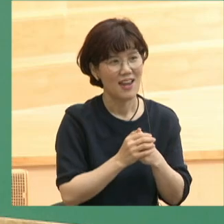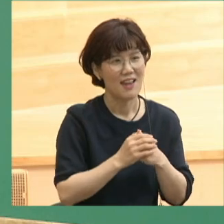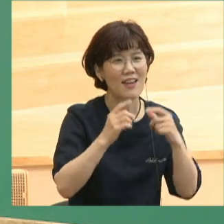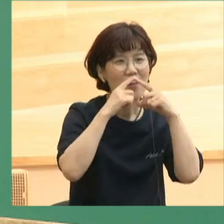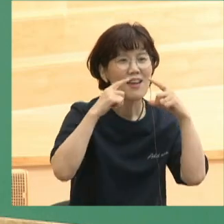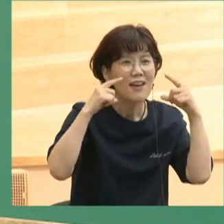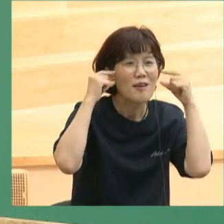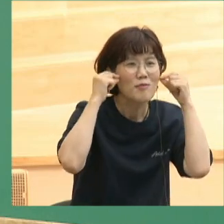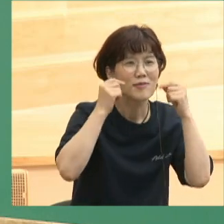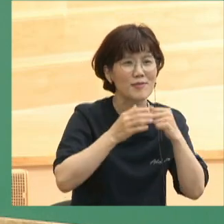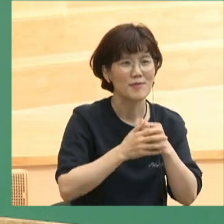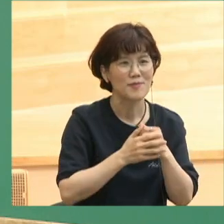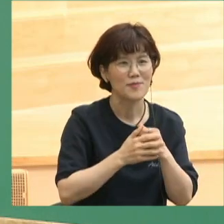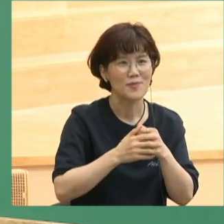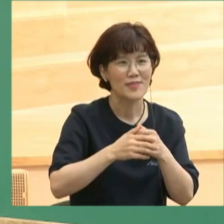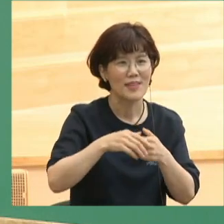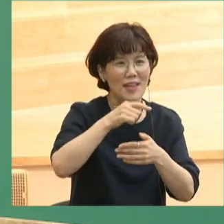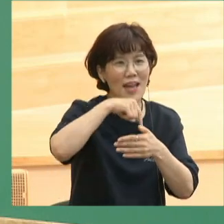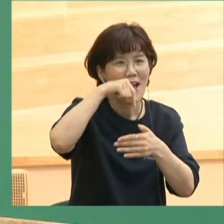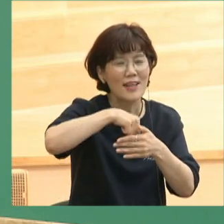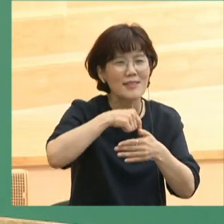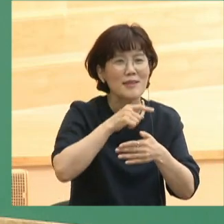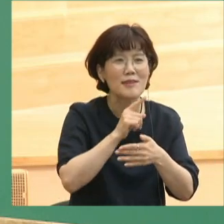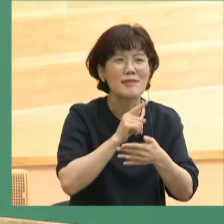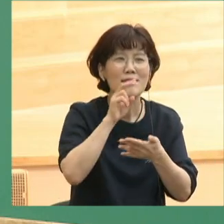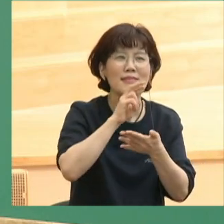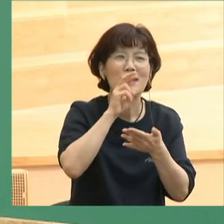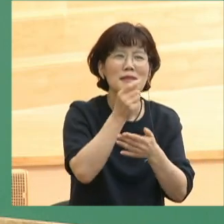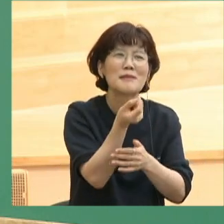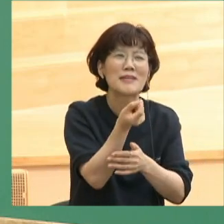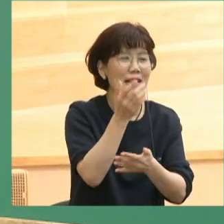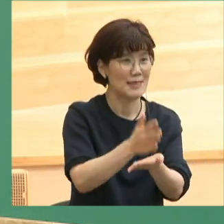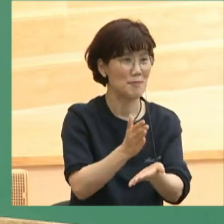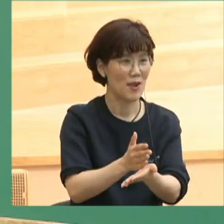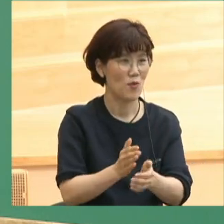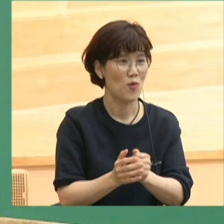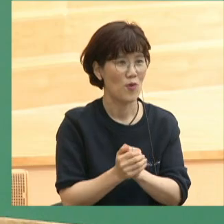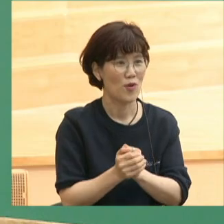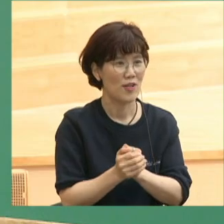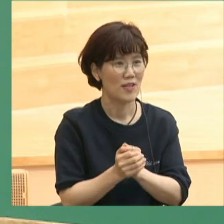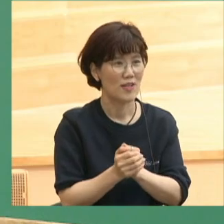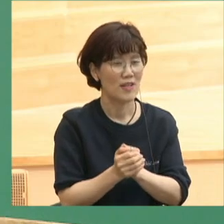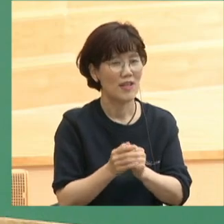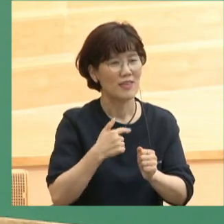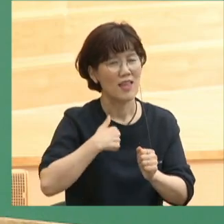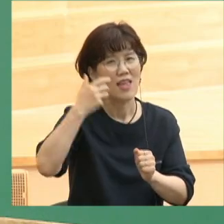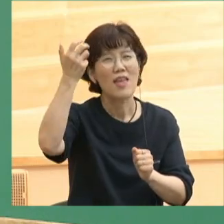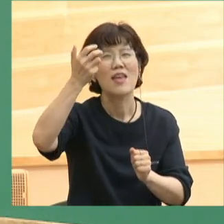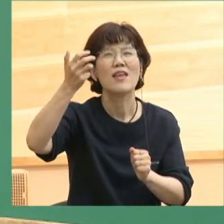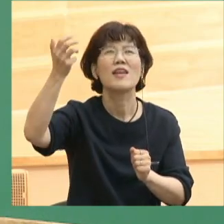쓰고 속에서 입만 달싹달싹 립스크하는 그런 찬양 말고 정말 내 영혼에